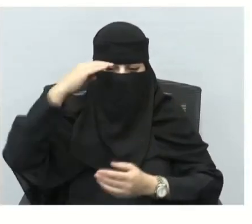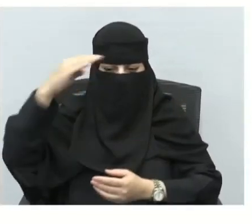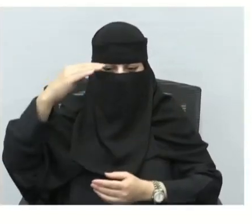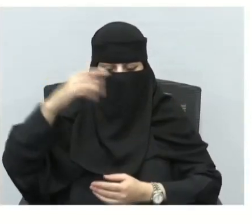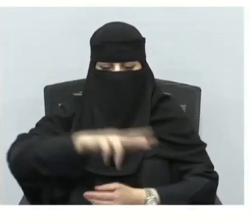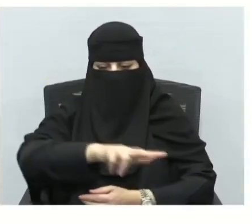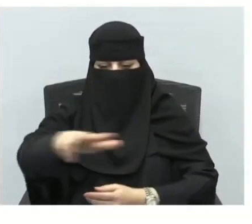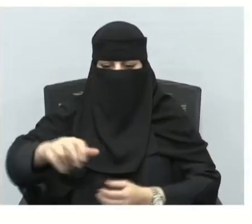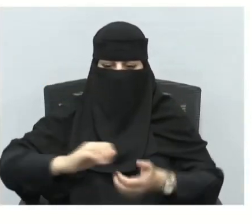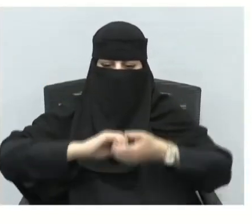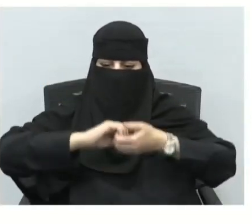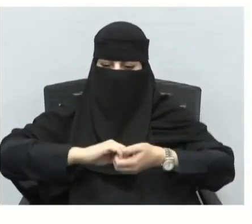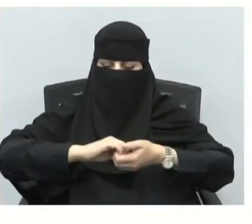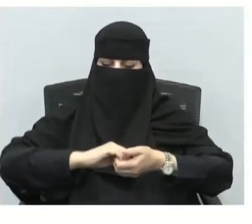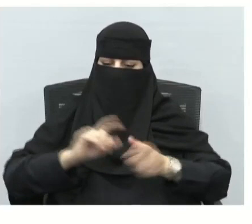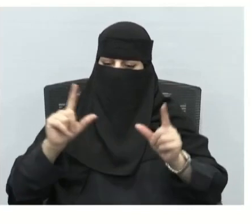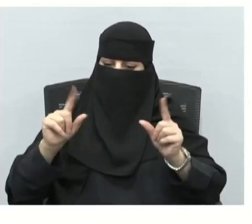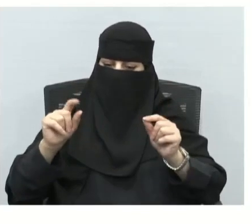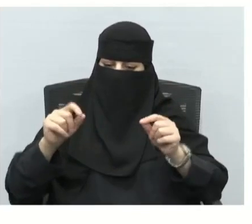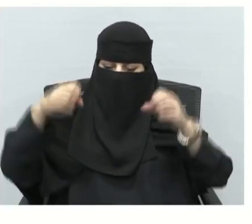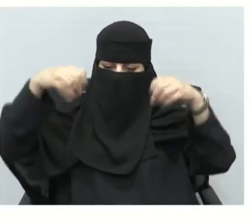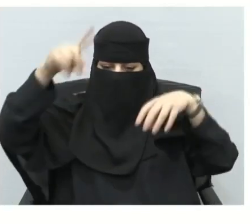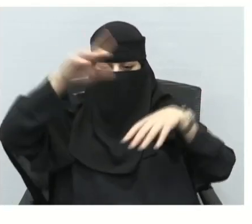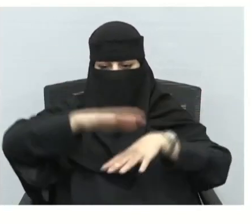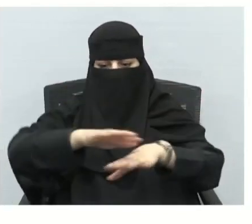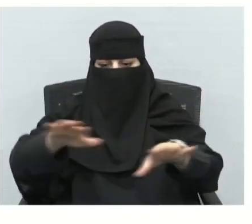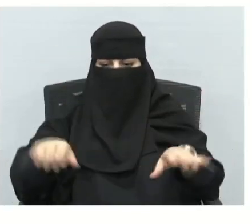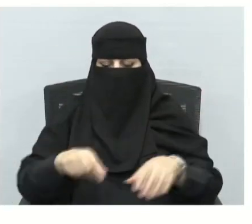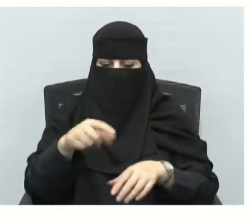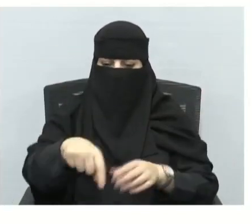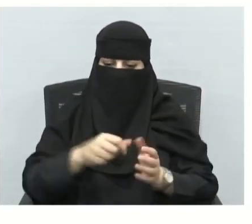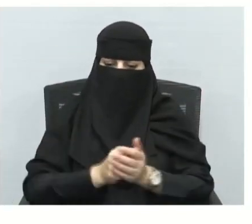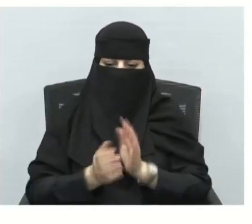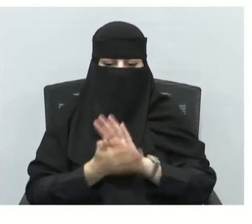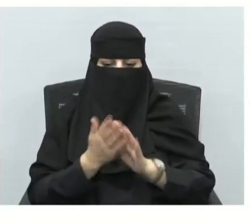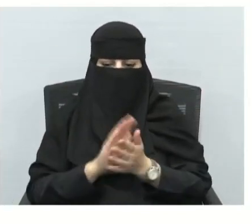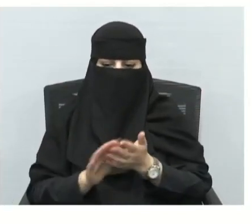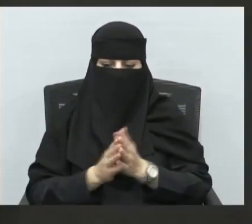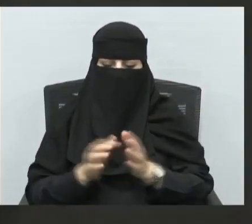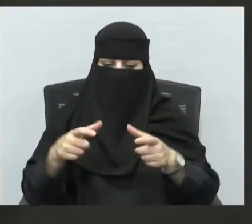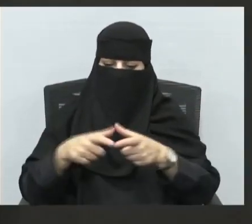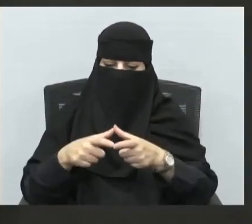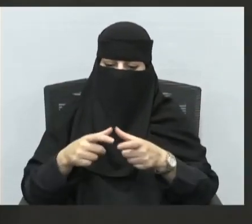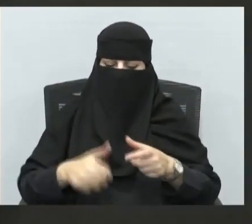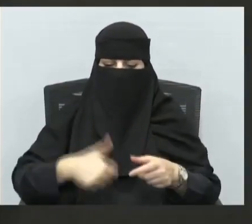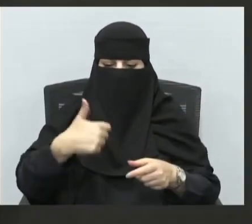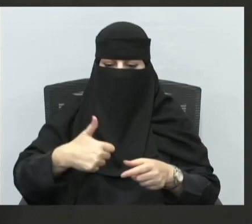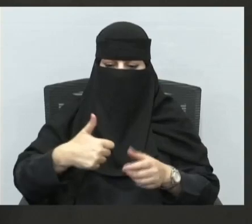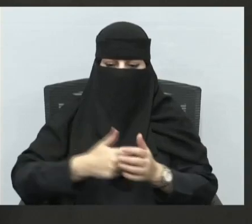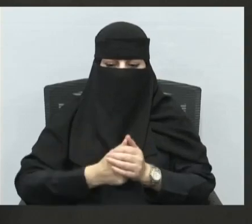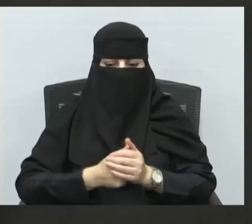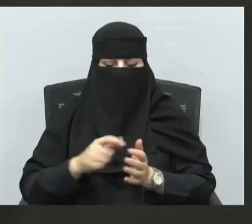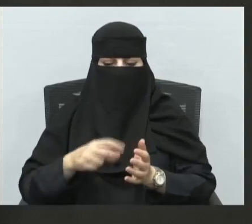يا اصدقاء ممتاز وبارك الله فيكم الان انتهينا من المكون الاول وهو ان